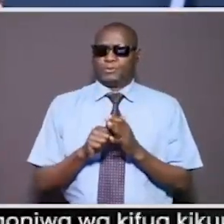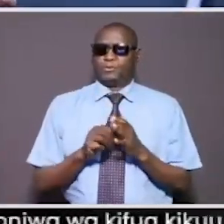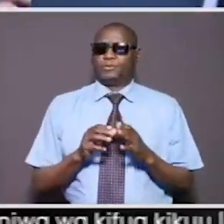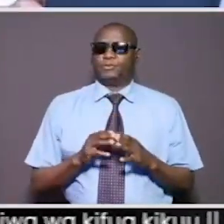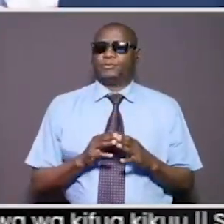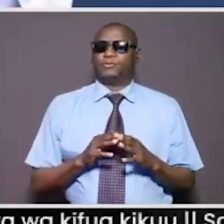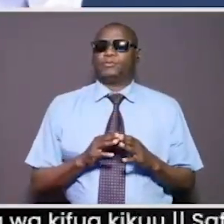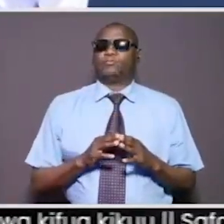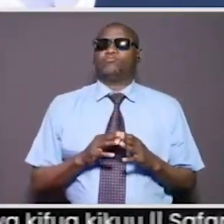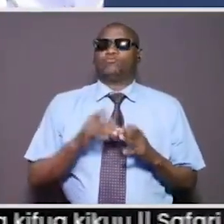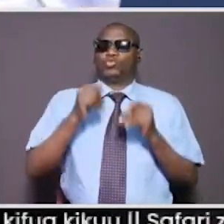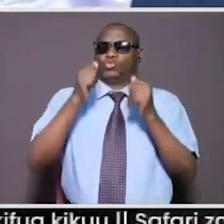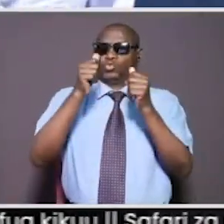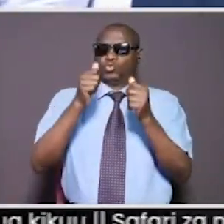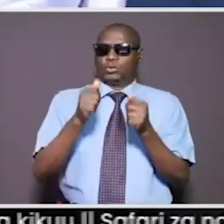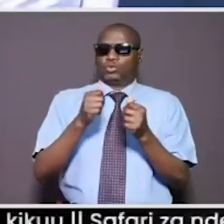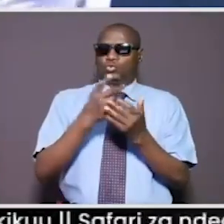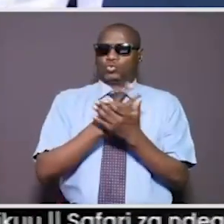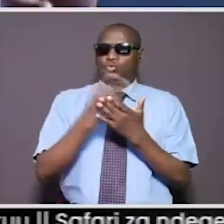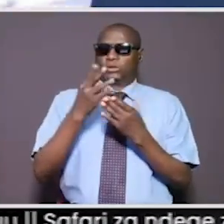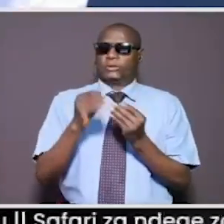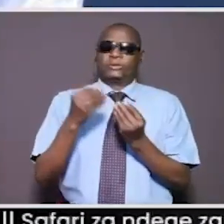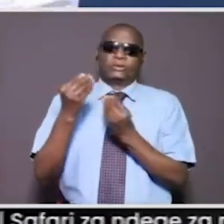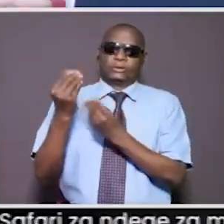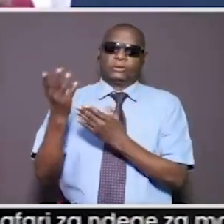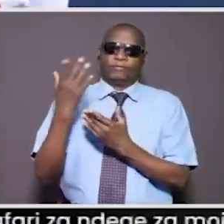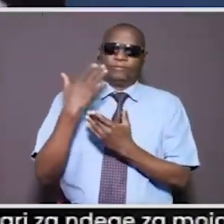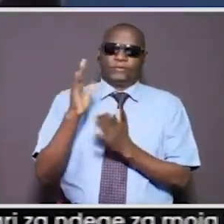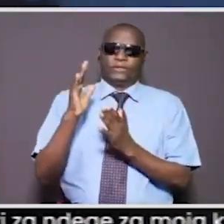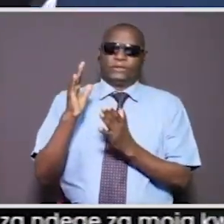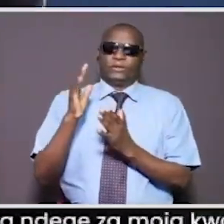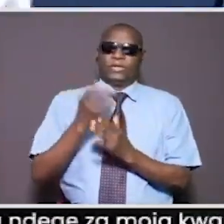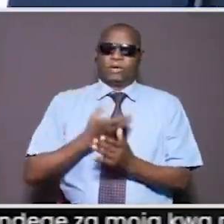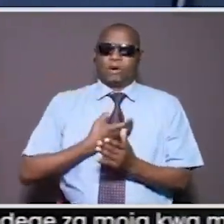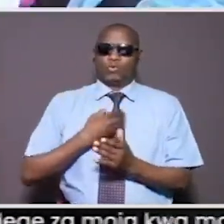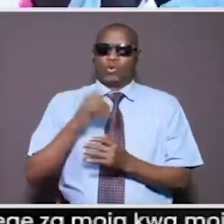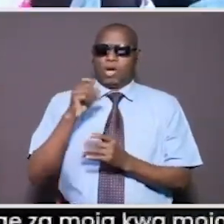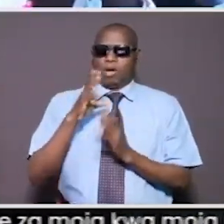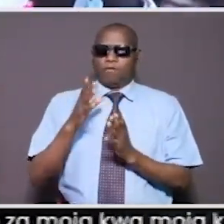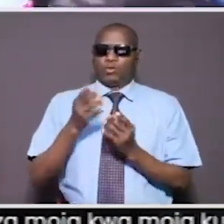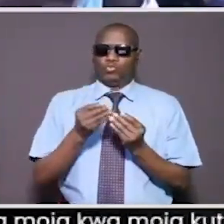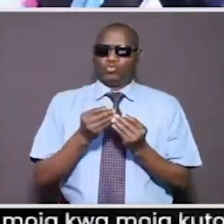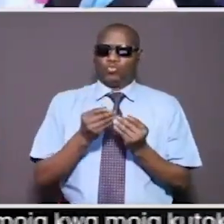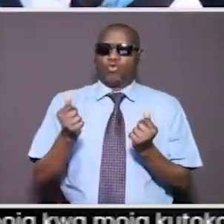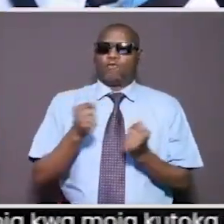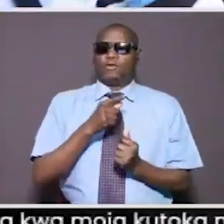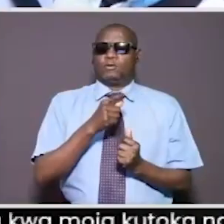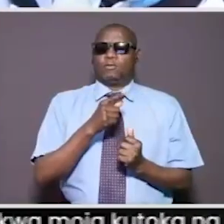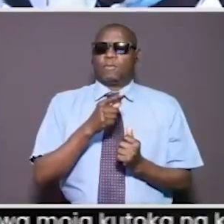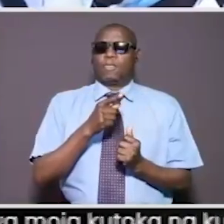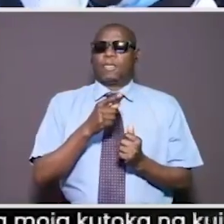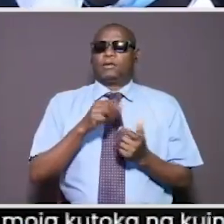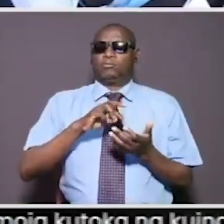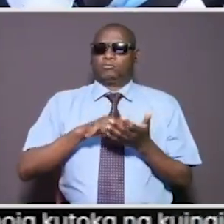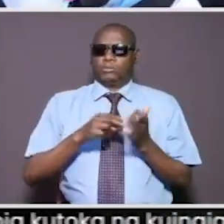Davji ametoa notisi ya wiki mbili ya kuandamana kwa baraza la magavana kutatua maswala walioibua yakiwemo uhaba wa